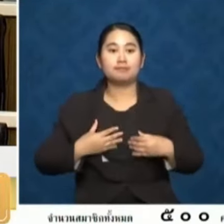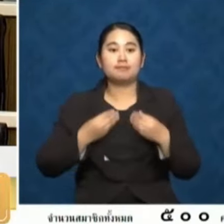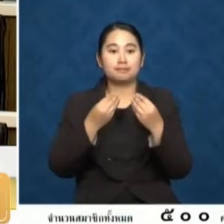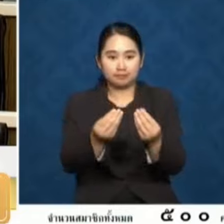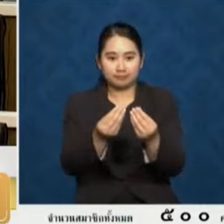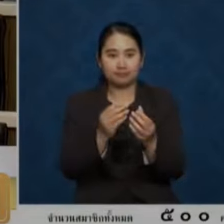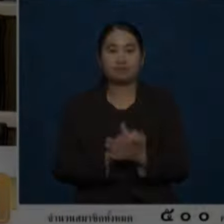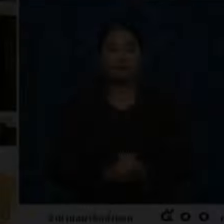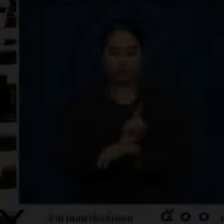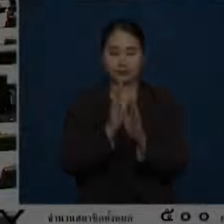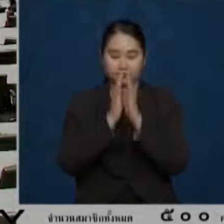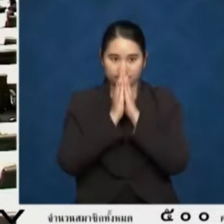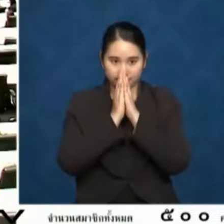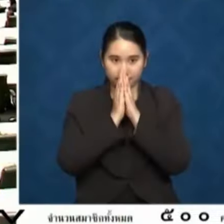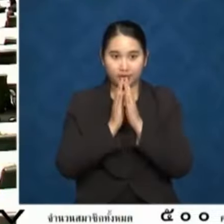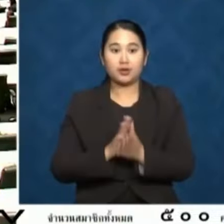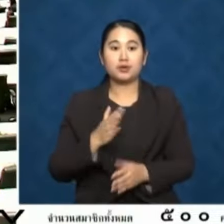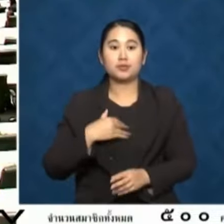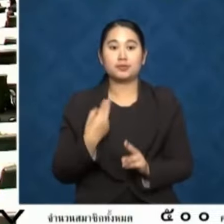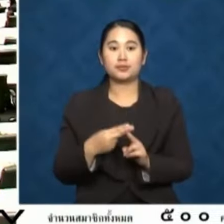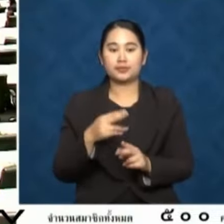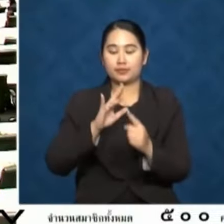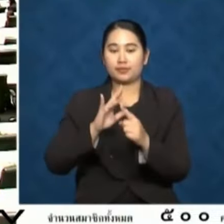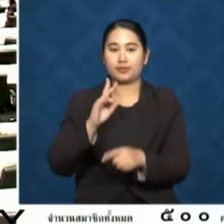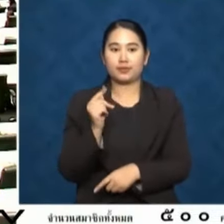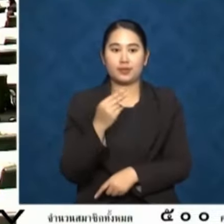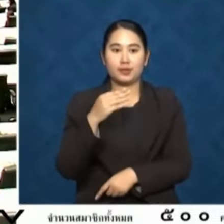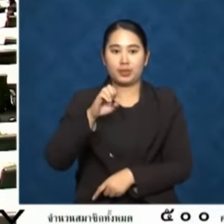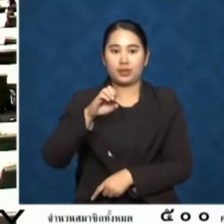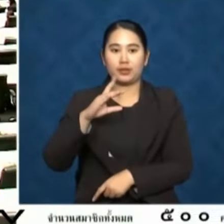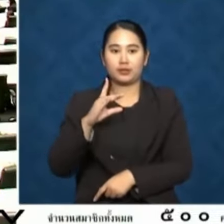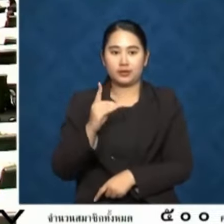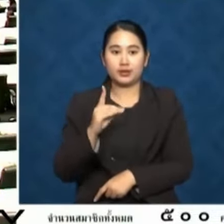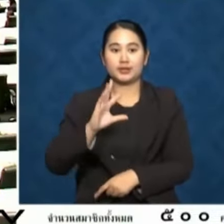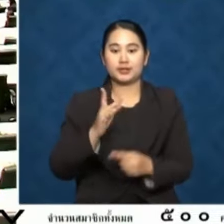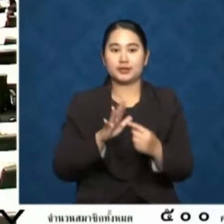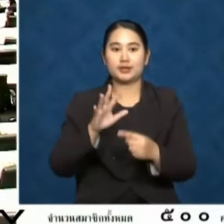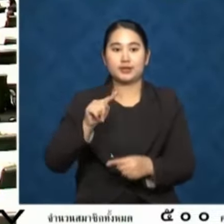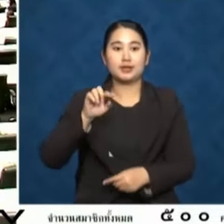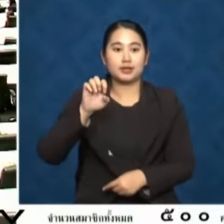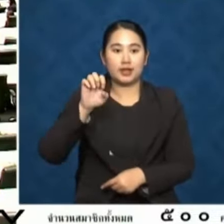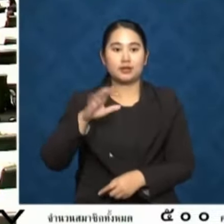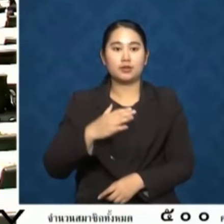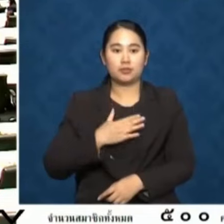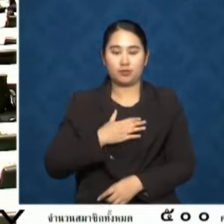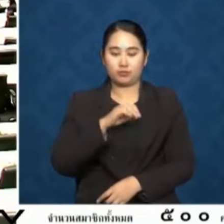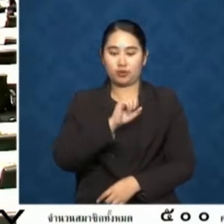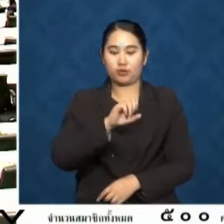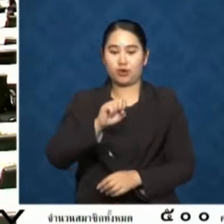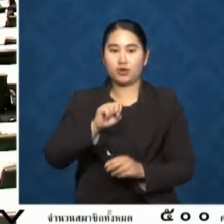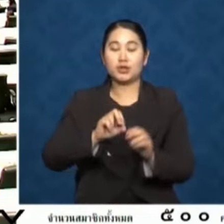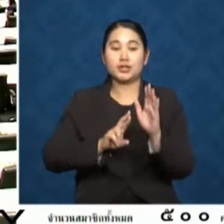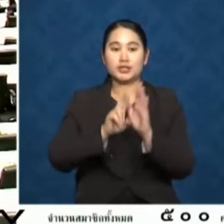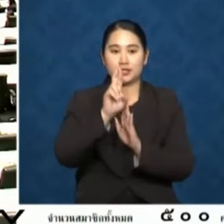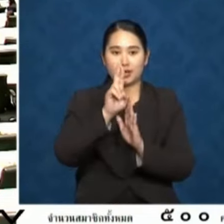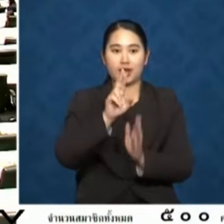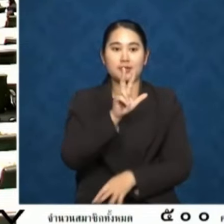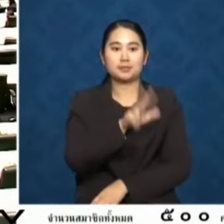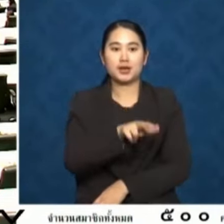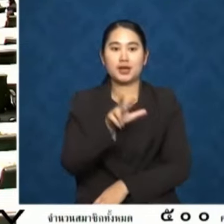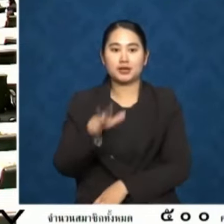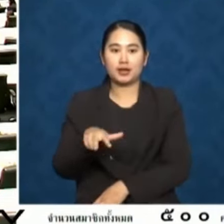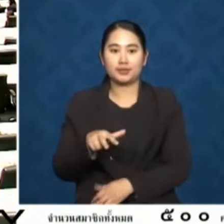าน ผมเทิดชาติชัยพงศ์สมาชิกสภาผู้แทนราษฎรเชียงรายเขต5พรรคเพื่อไท